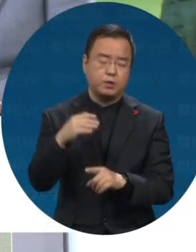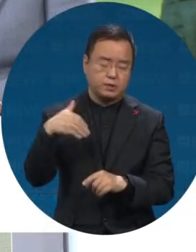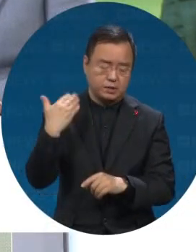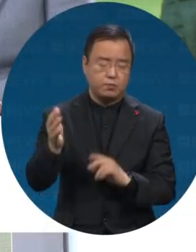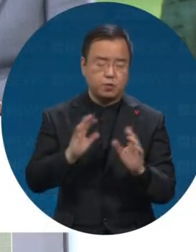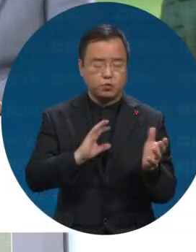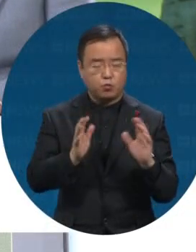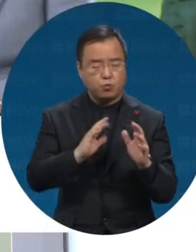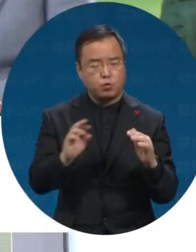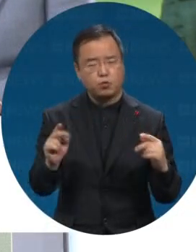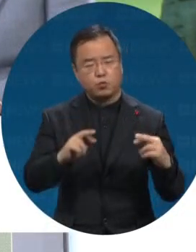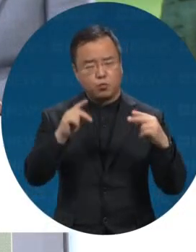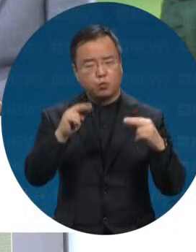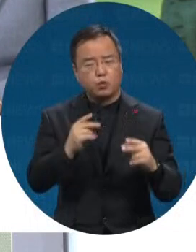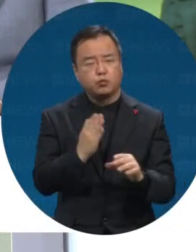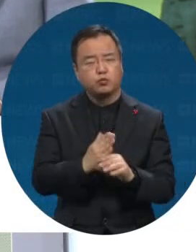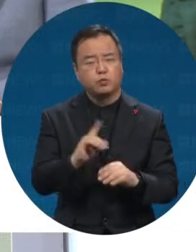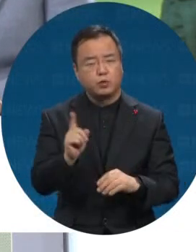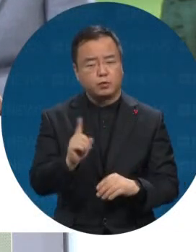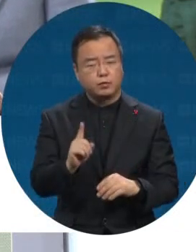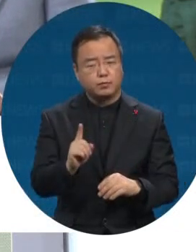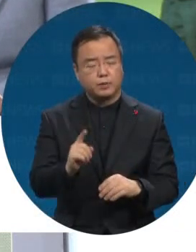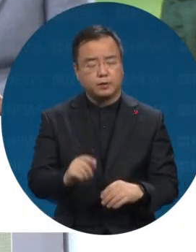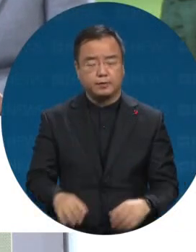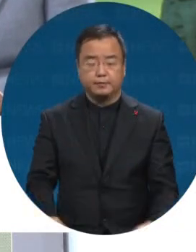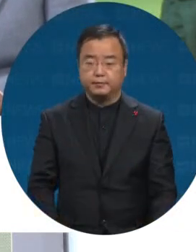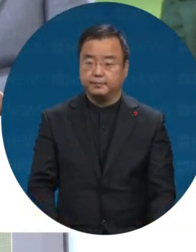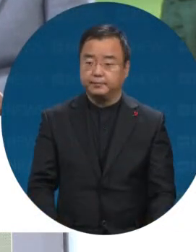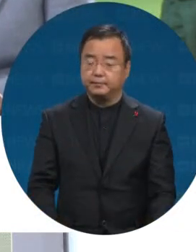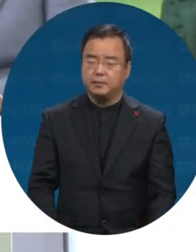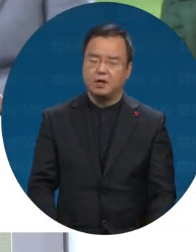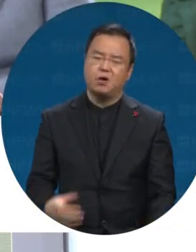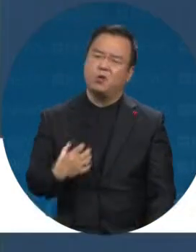일고 있는데요 어떻게 생각하시는지 짧은 답변 부탁드립니다